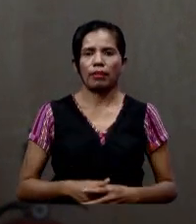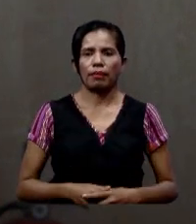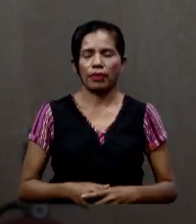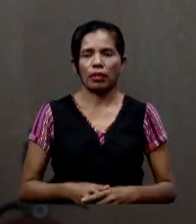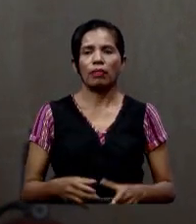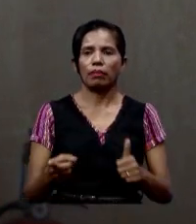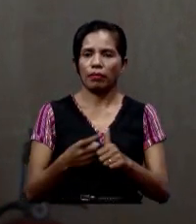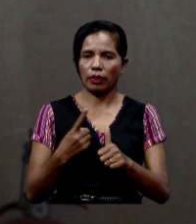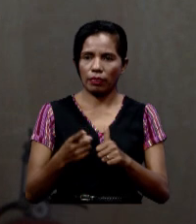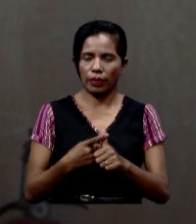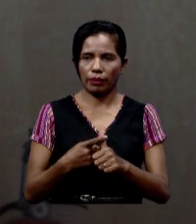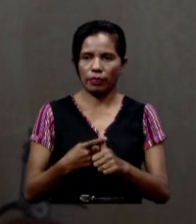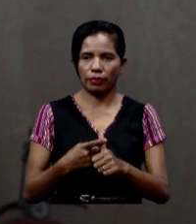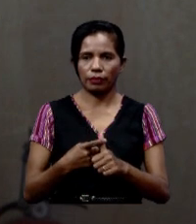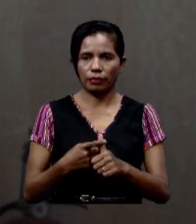primeiro